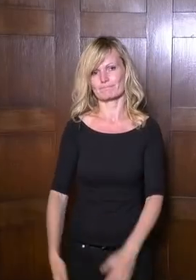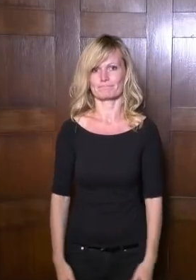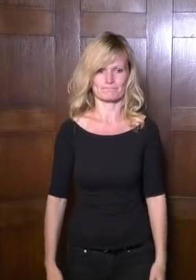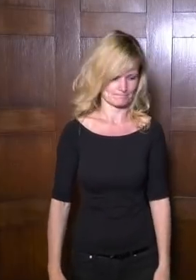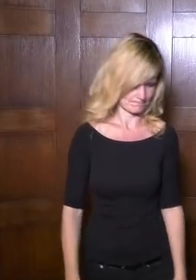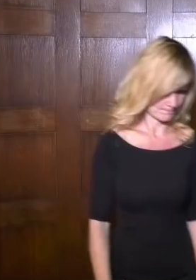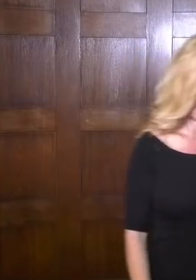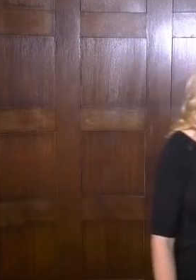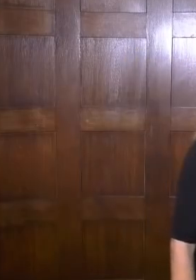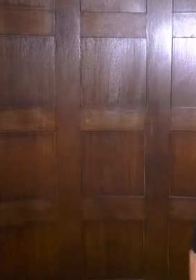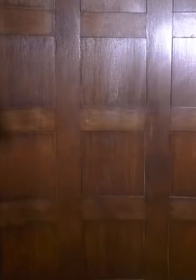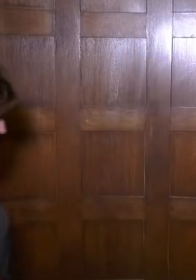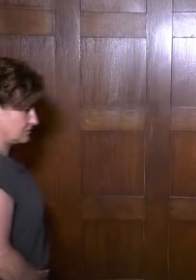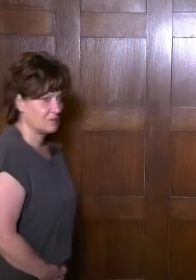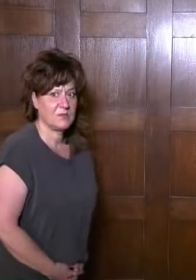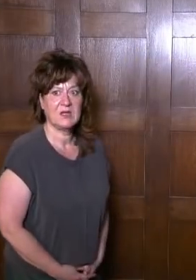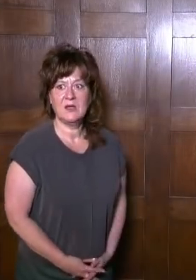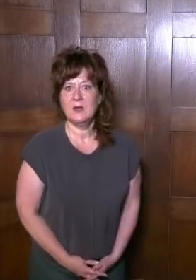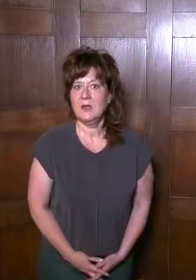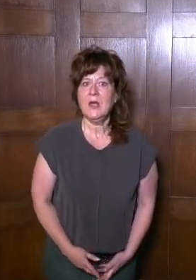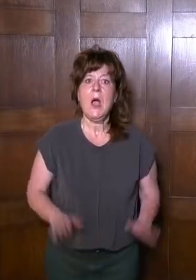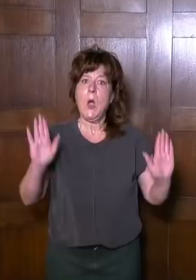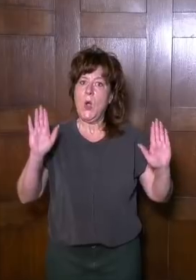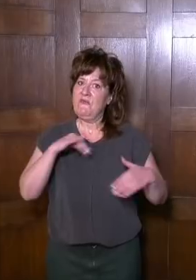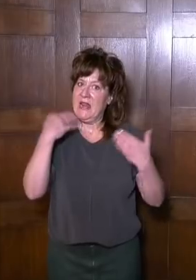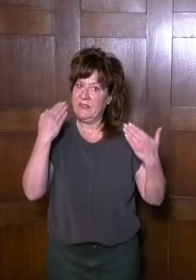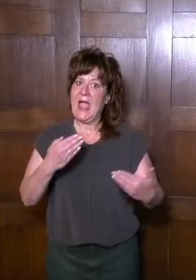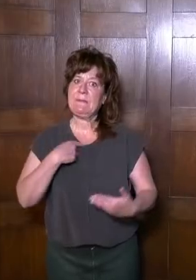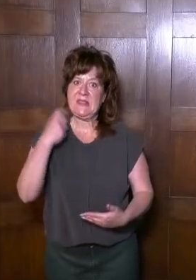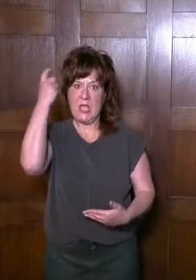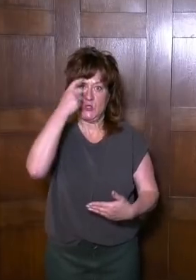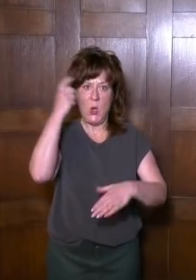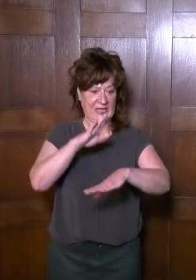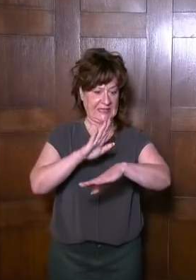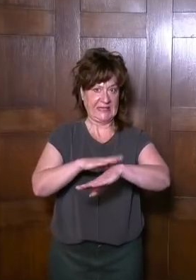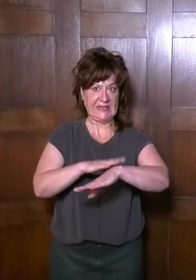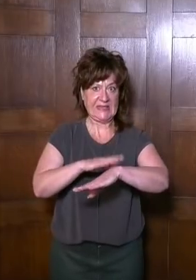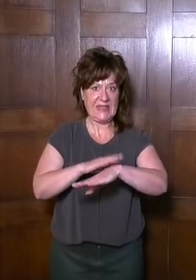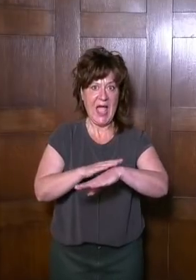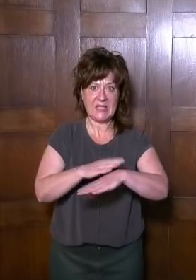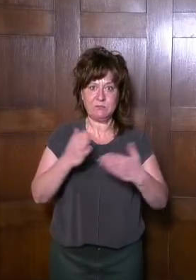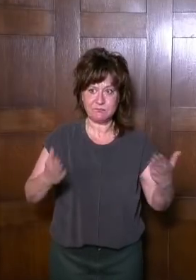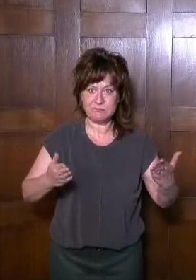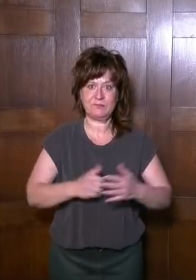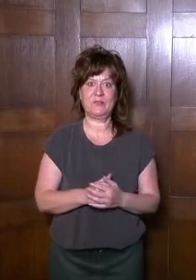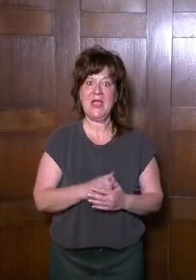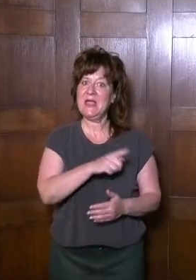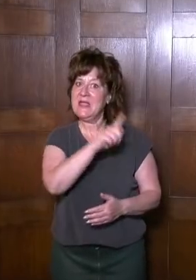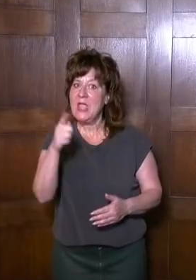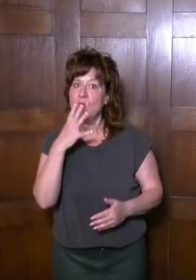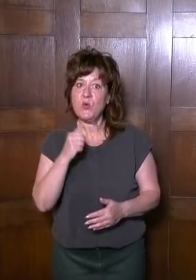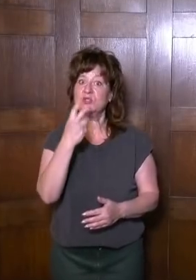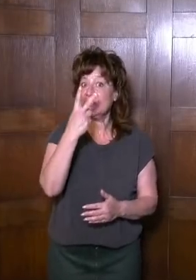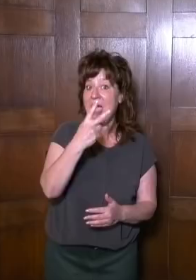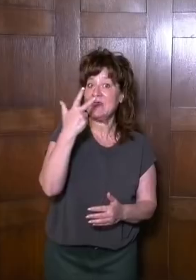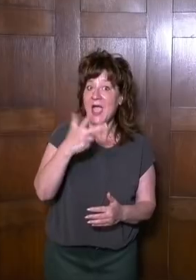Vielen Dank. Ich mache mir ein bisschen Sorgen um unser Zeitbudget. Jeder von Ihnen ist versprochen, kommt auch noch ein zweites oder ein drittes Mal dran. Also